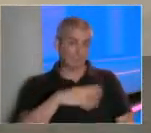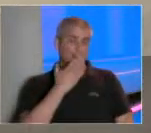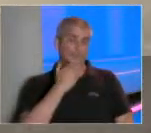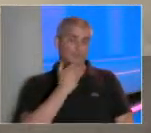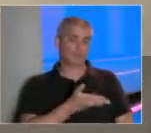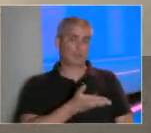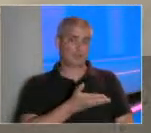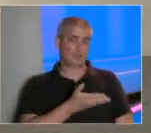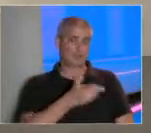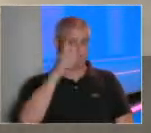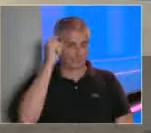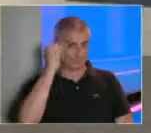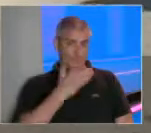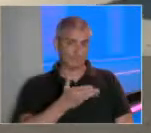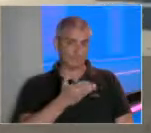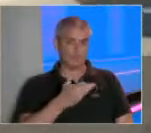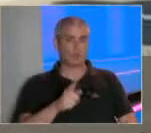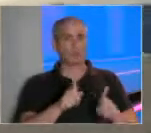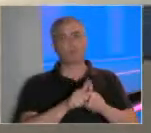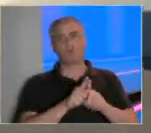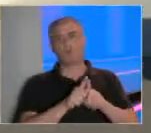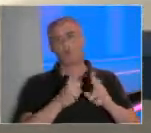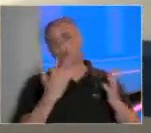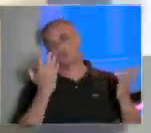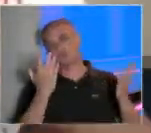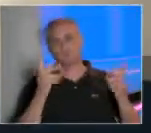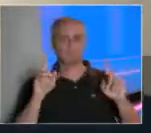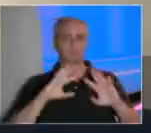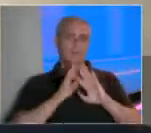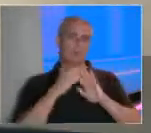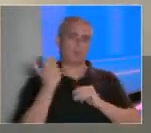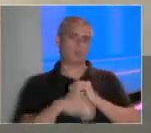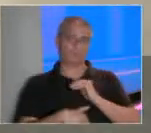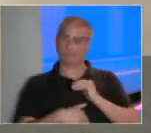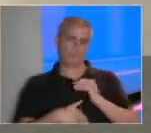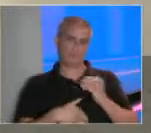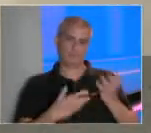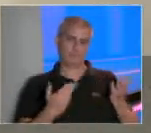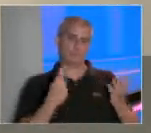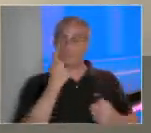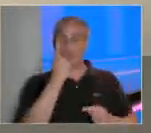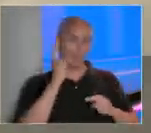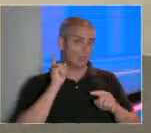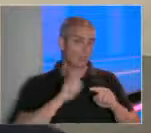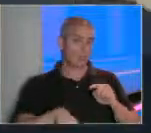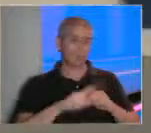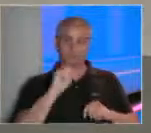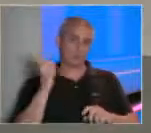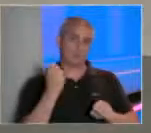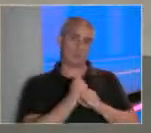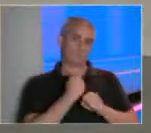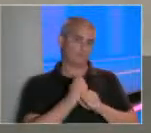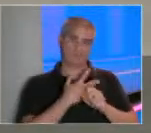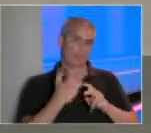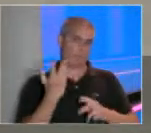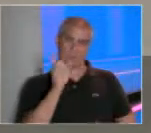הישראלי, כאילו בתל אביב. כן. כאילו אנחנו ראינו שכביכול הכל נגמר, אבל זה אחת הטעויות שכולם עשו בעצם, לא